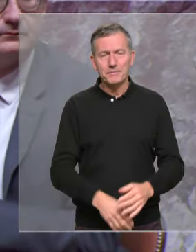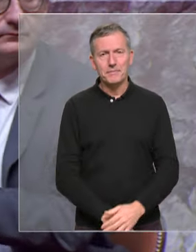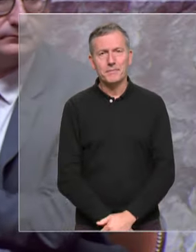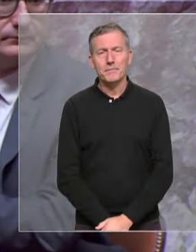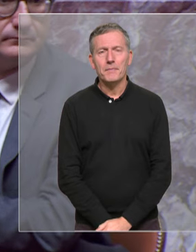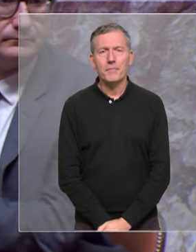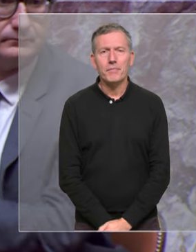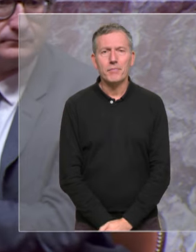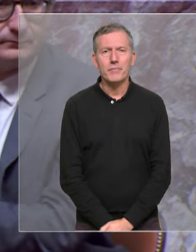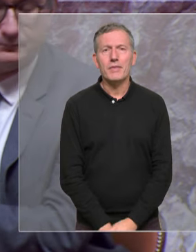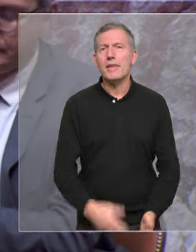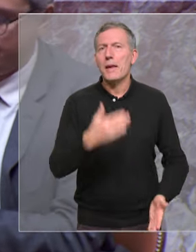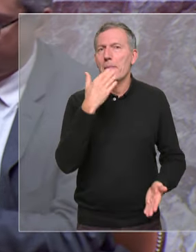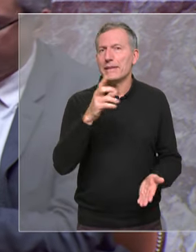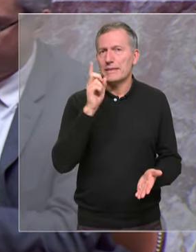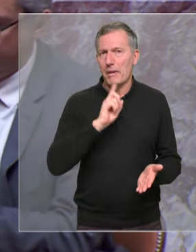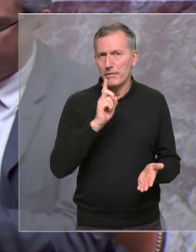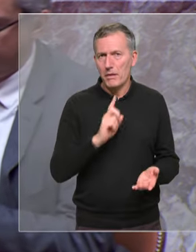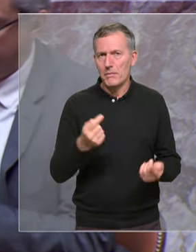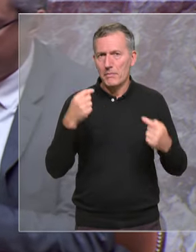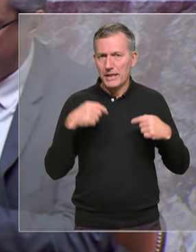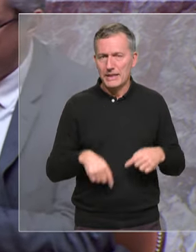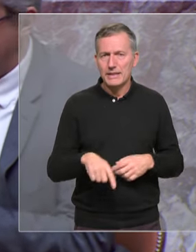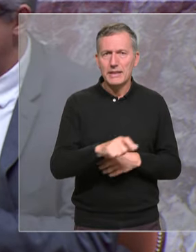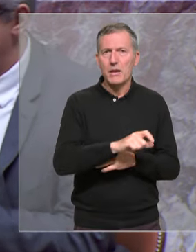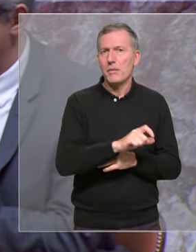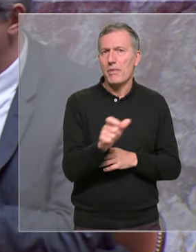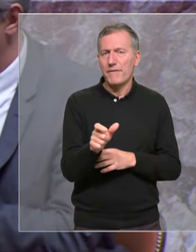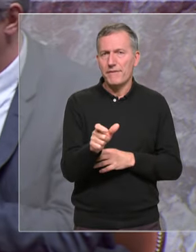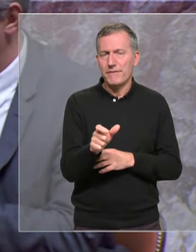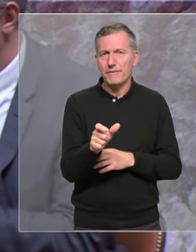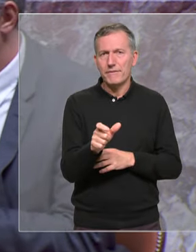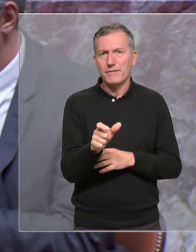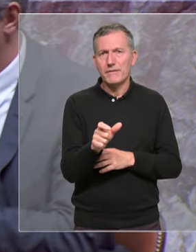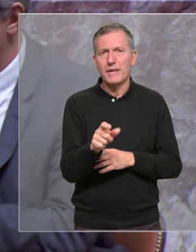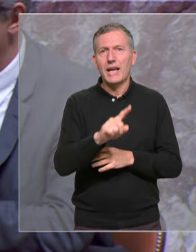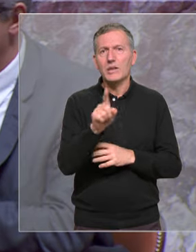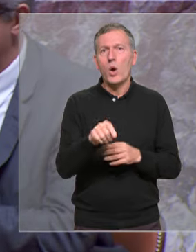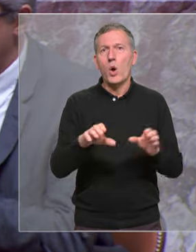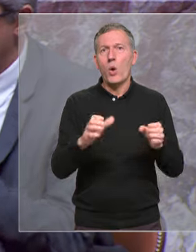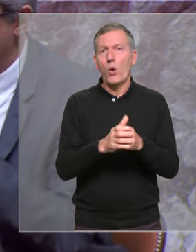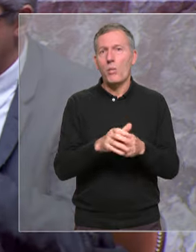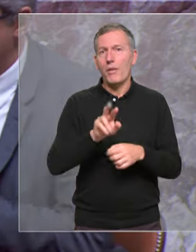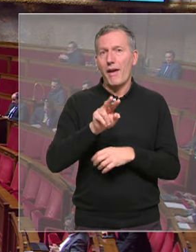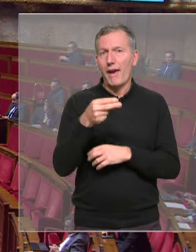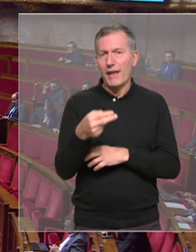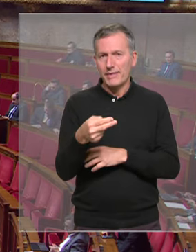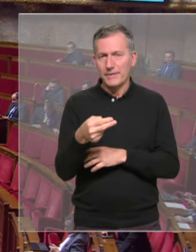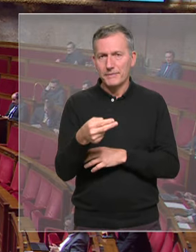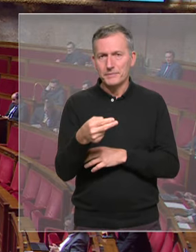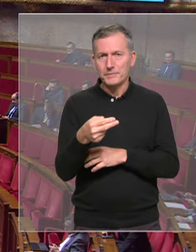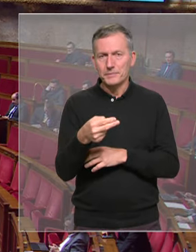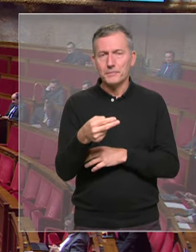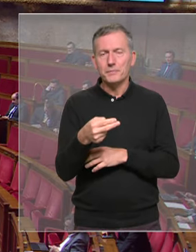Je vous remercie, Madame la Ministre. La parole est à Madame Joëlle Mélin pour le groupe Rassemblement National.